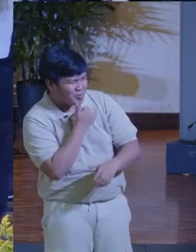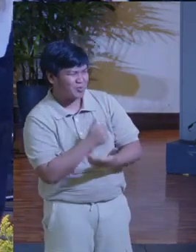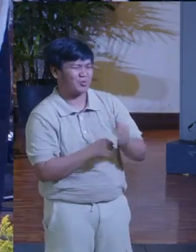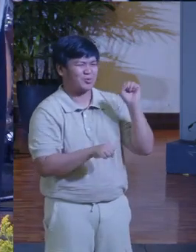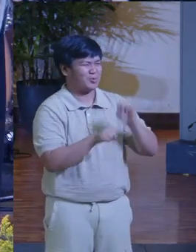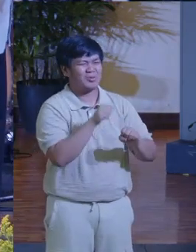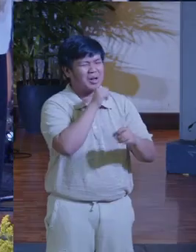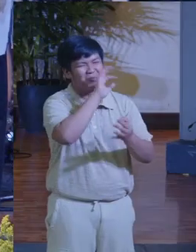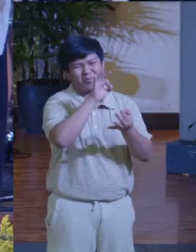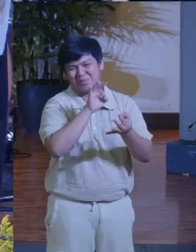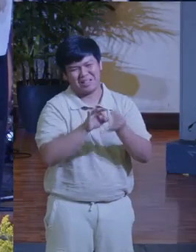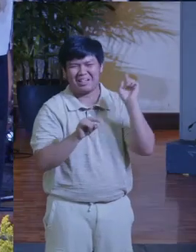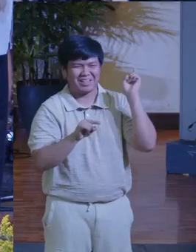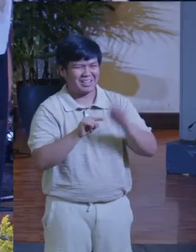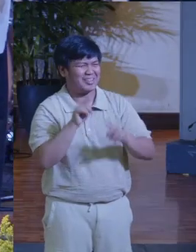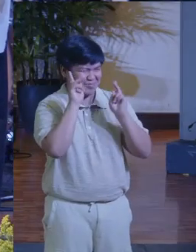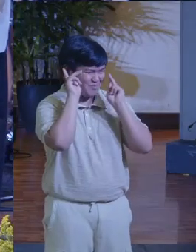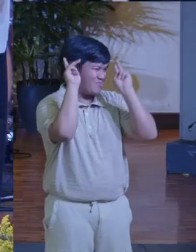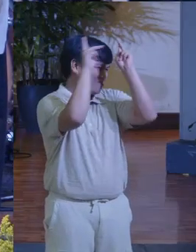sa Antioch.